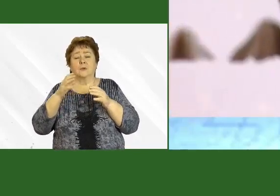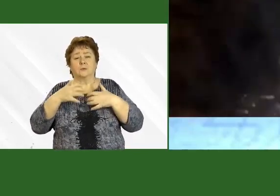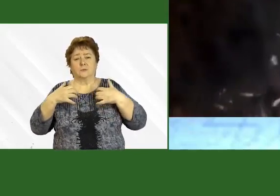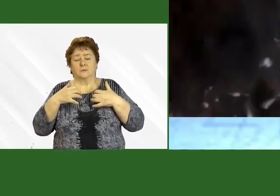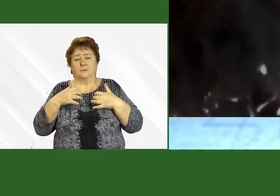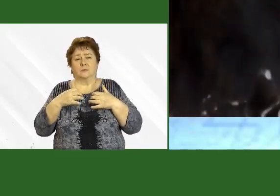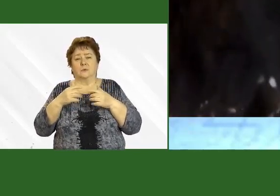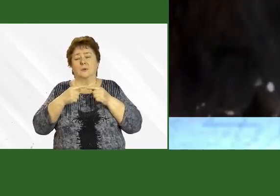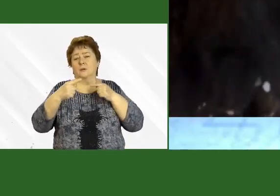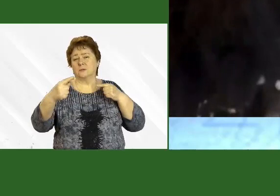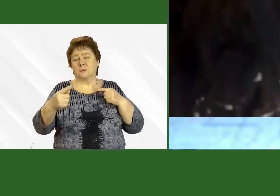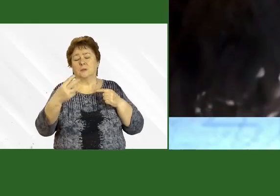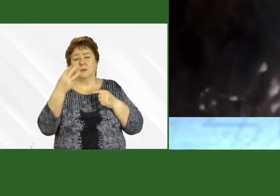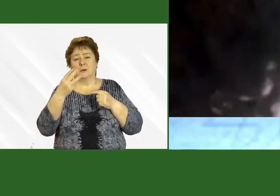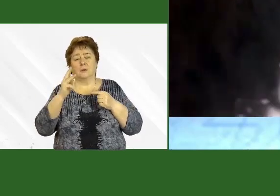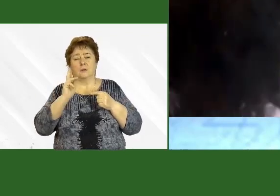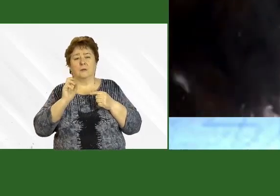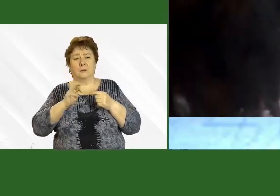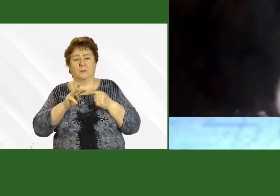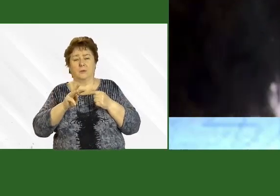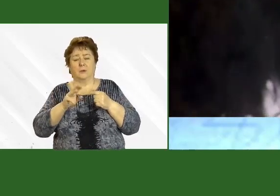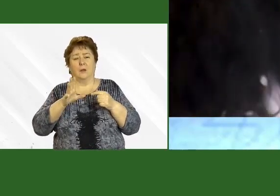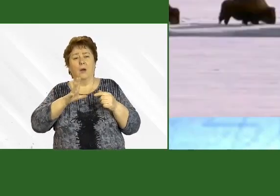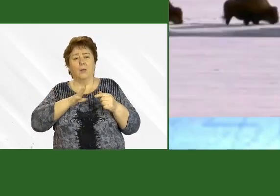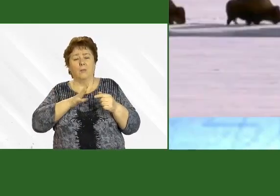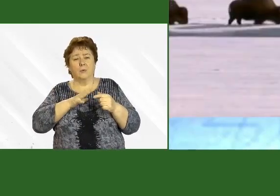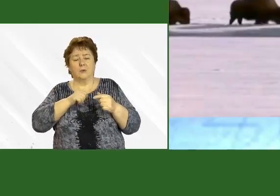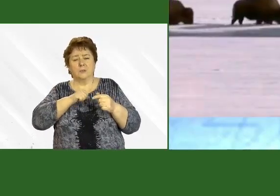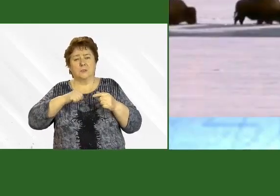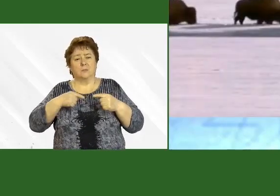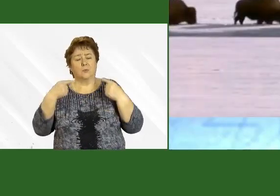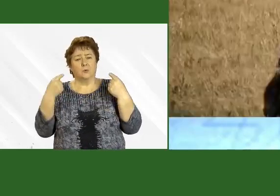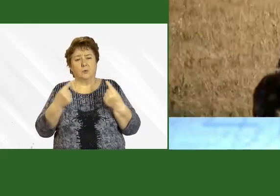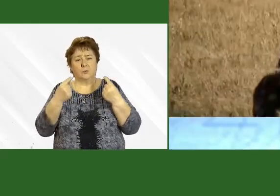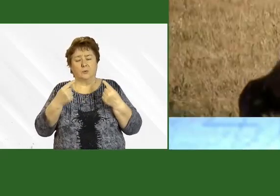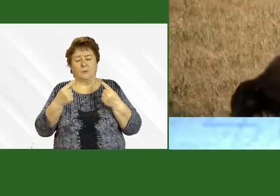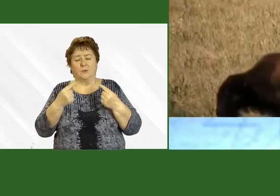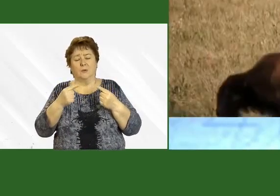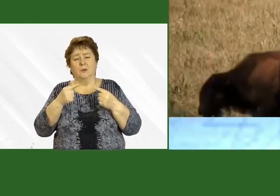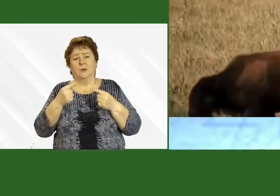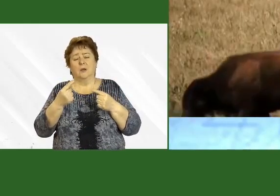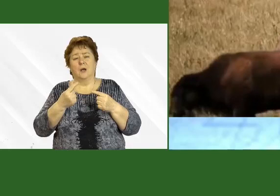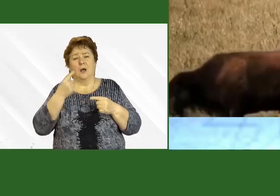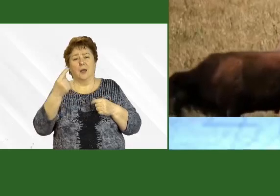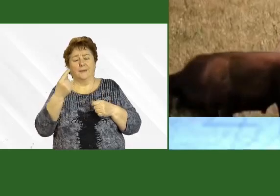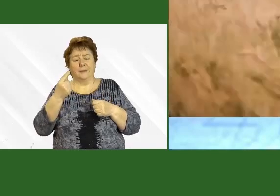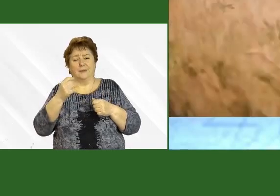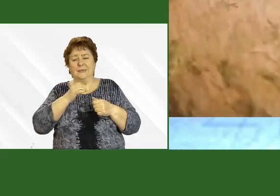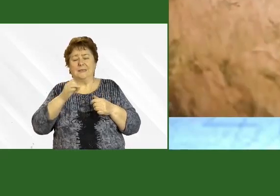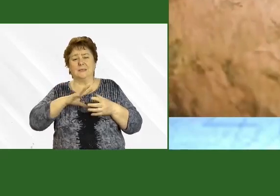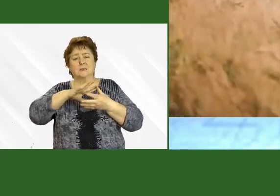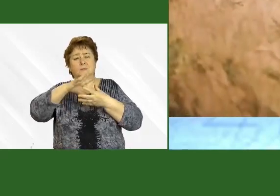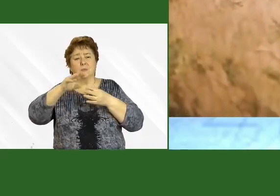трех километров они были самыми крупными и одними из самых многочисленных